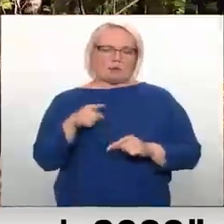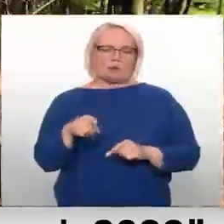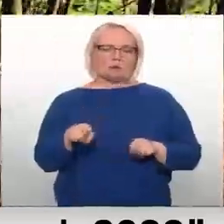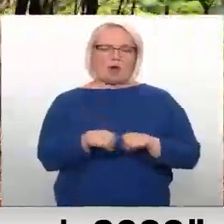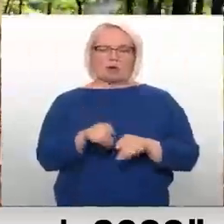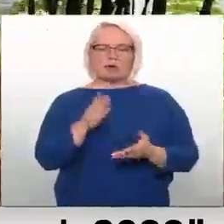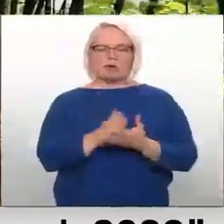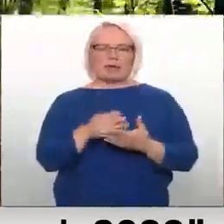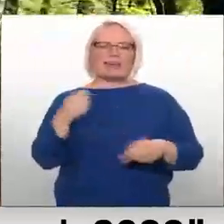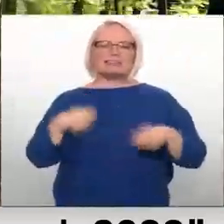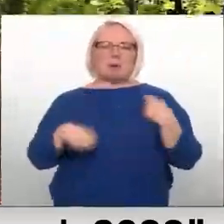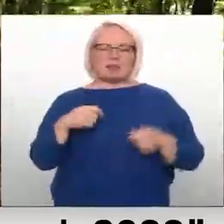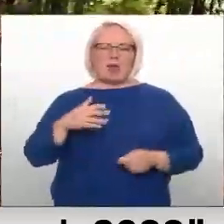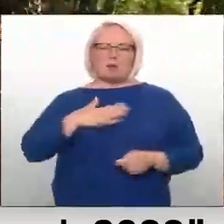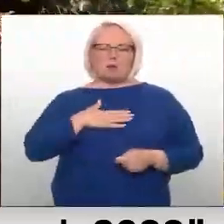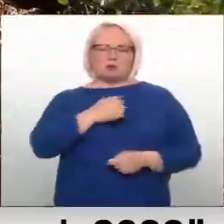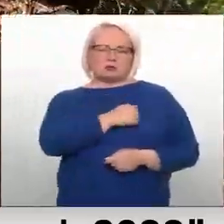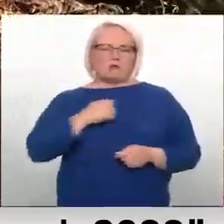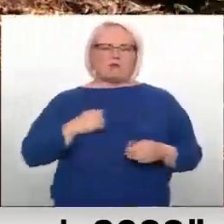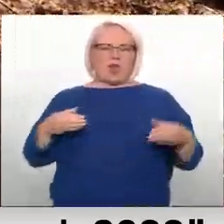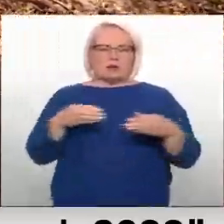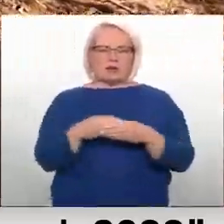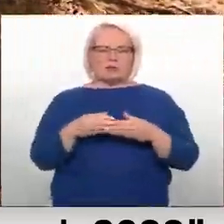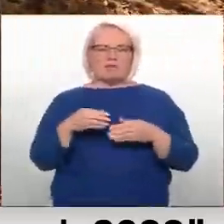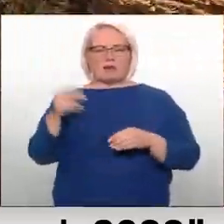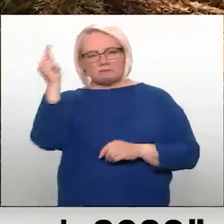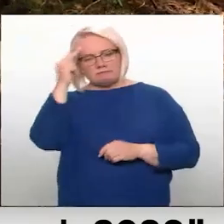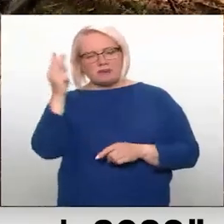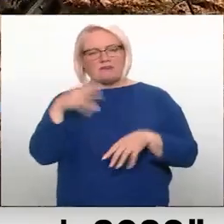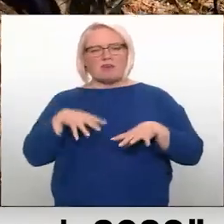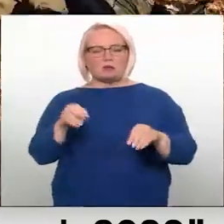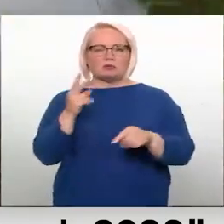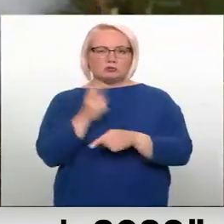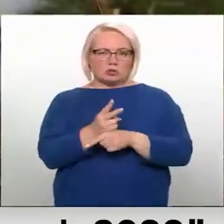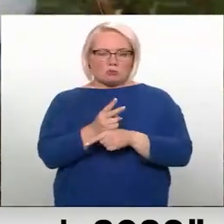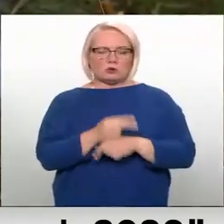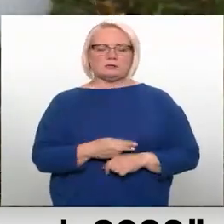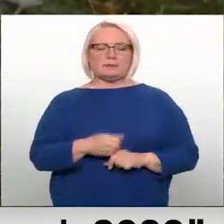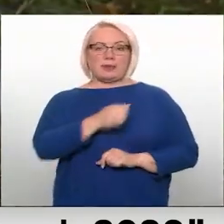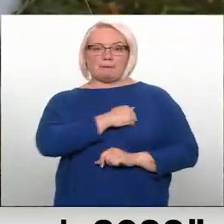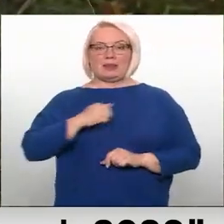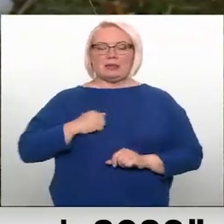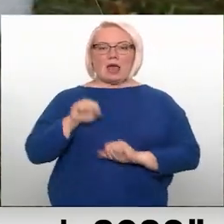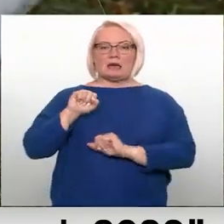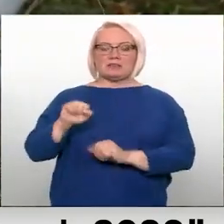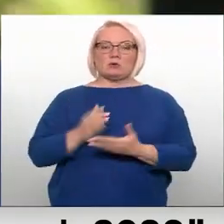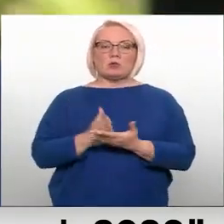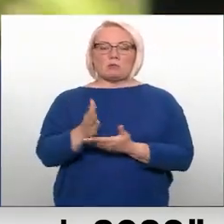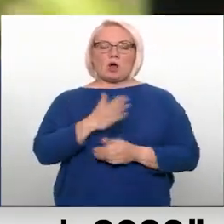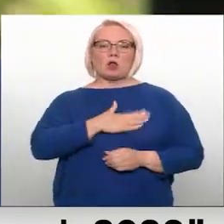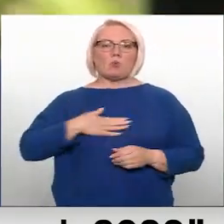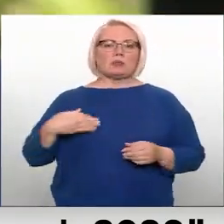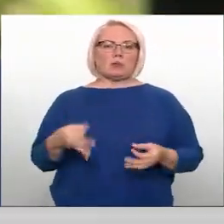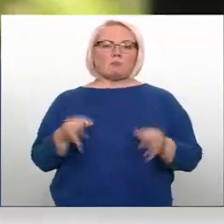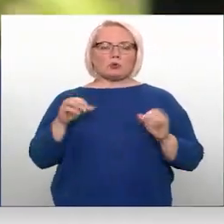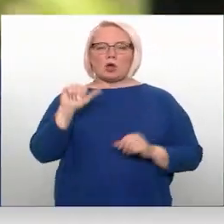tika izspēlēts, lai mūsu vienība varētu trenēties veikt tos uzdevumus, kas viņai būtu jāveic. Militārās aizsardzības sfērā ļoti būtiski